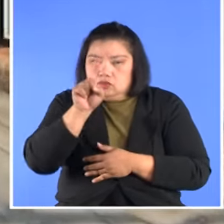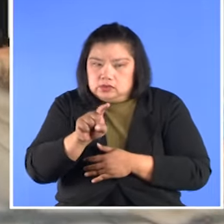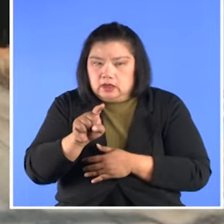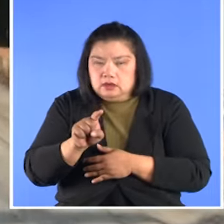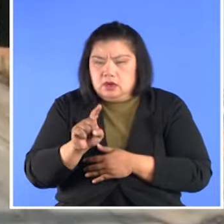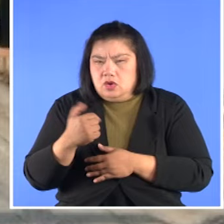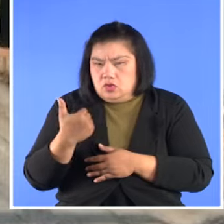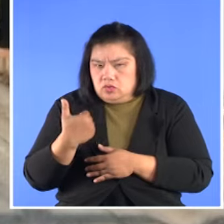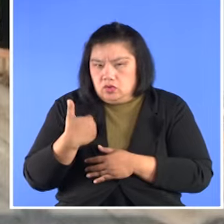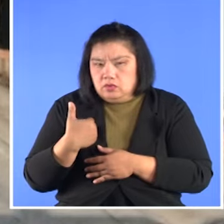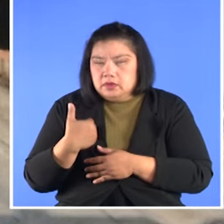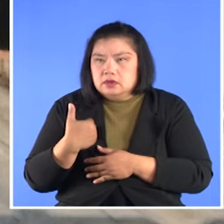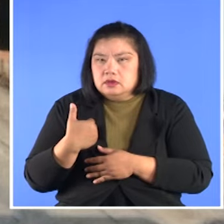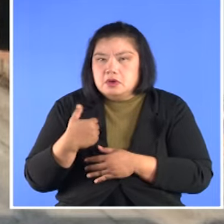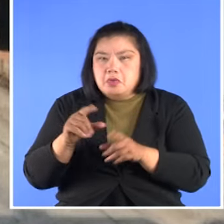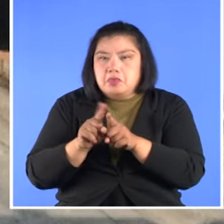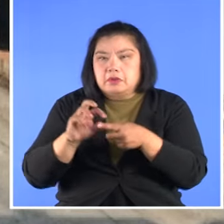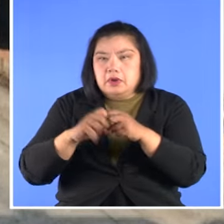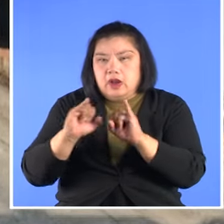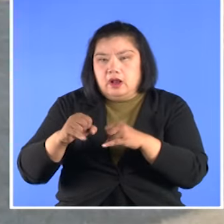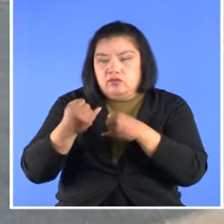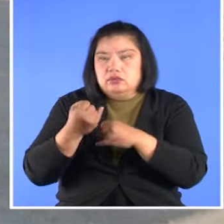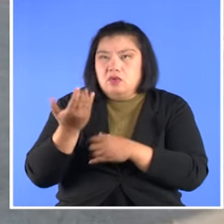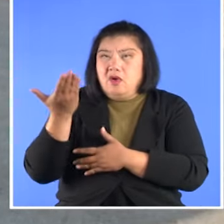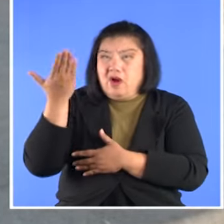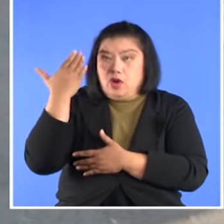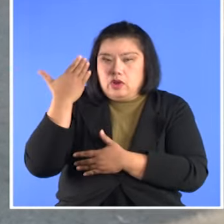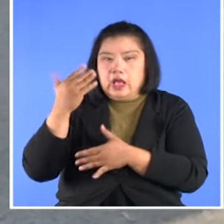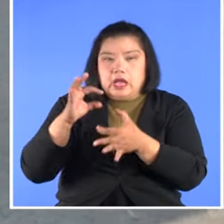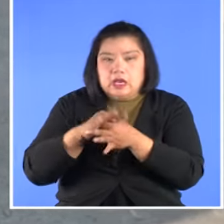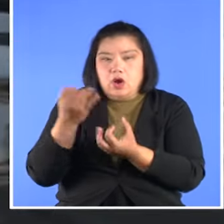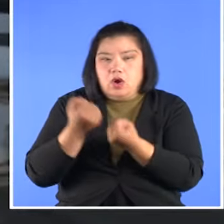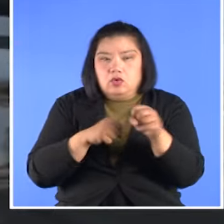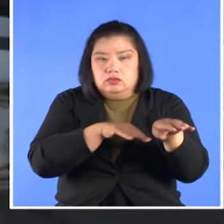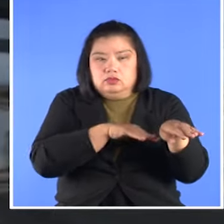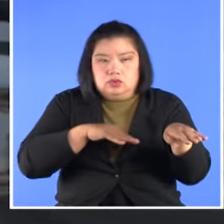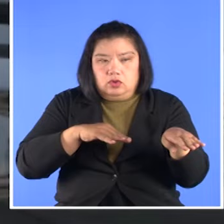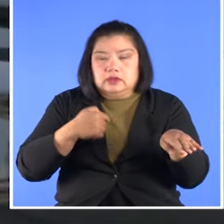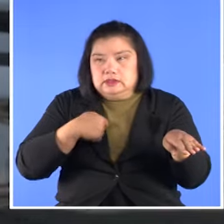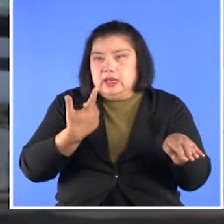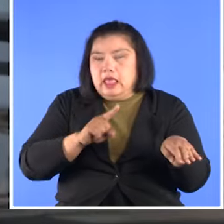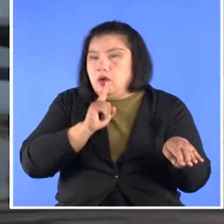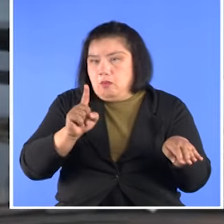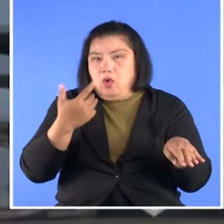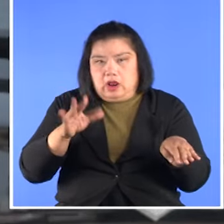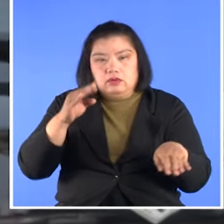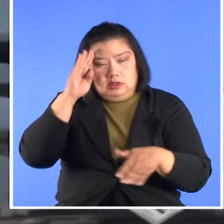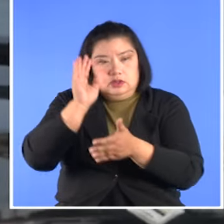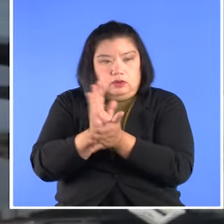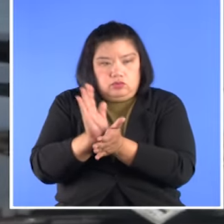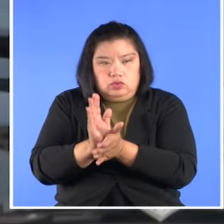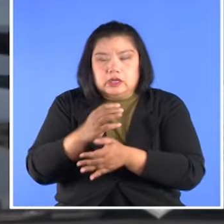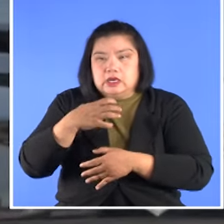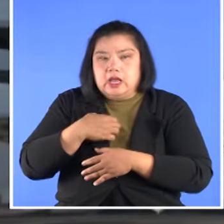กรณีที่เคยเข้ามาด่าเธอนะฮะเรื่องที่จอดรถมาแล้วครั้งหนึ่งนะฮะซึ่งเธอก็ไปแจ้งความไว้แล้วส่วนตัวเนี่ยอยากจะให้ทาง